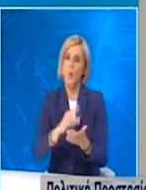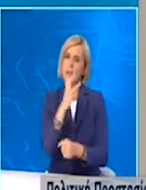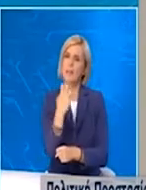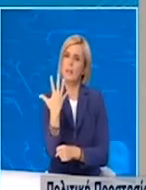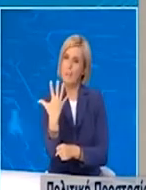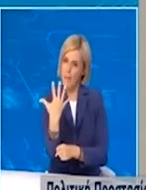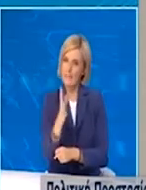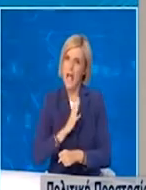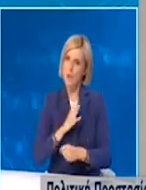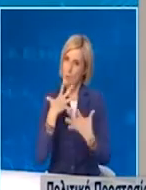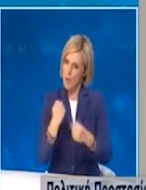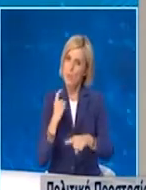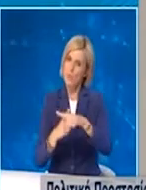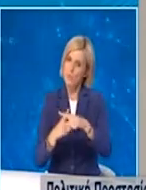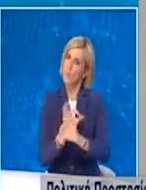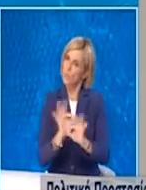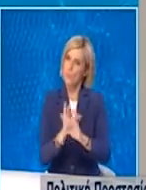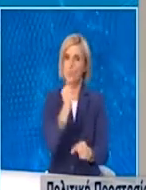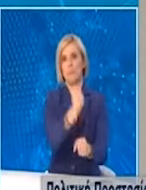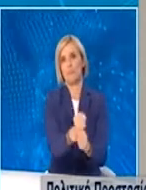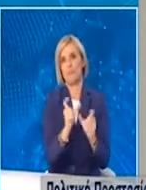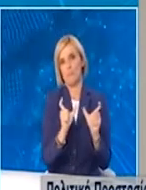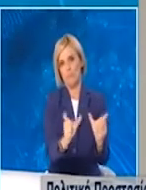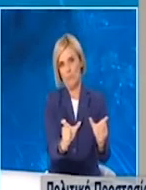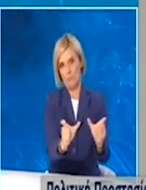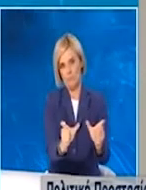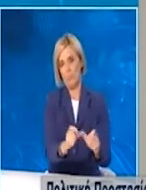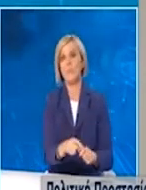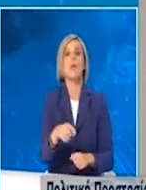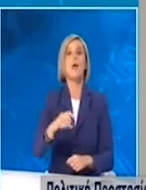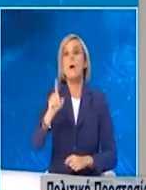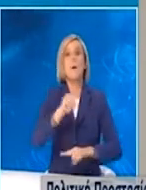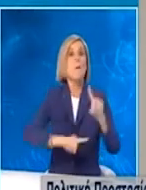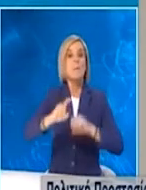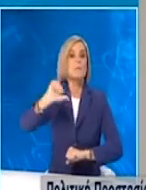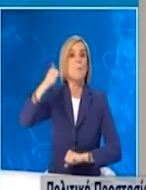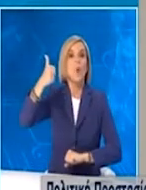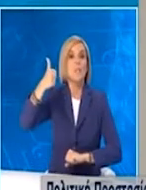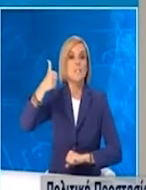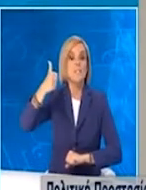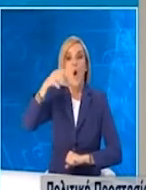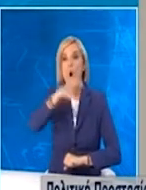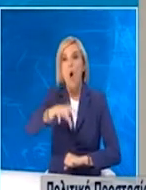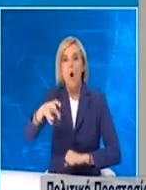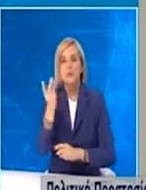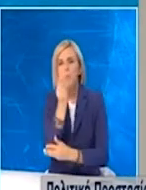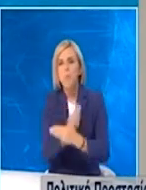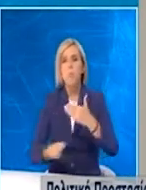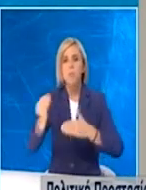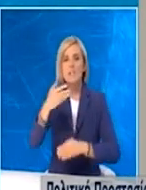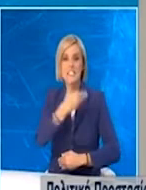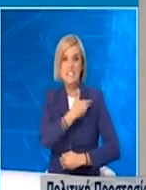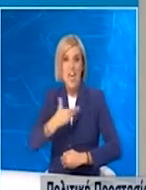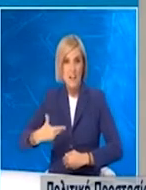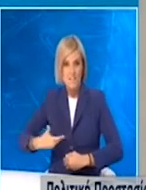μας. Όσον αφορά στην προέλευση των κρούσματων, οι 5 πρώτες σε κρούσματα χώρες ήταν η Σερβία με 78 κρούσματα, η Βουλγαρία